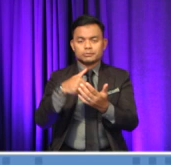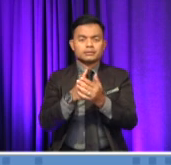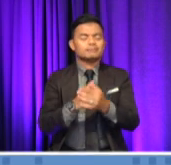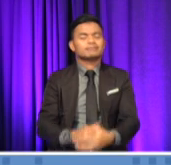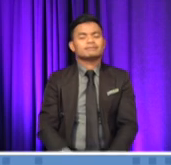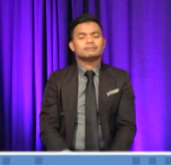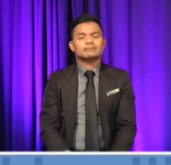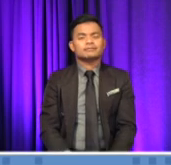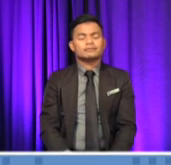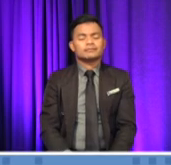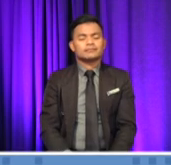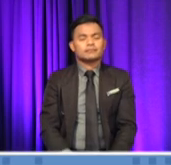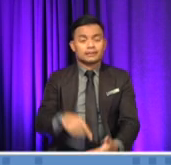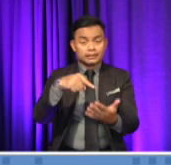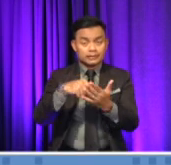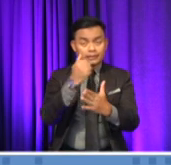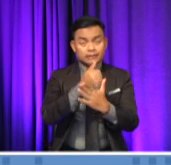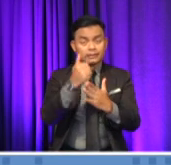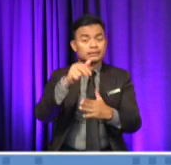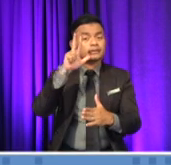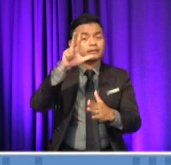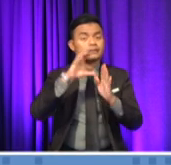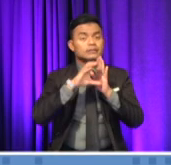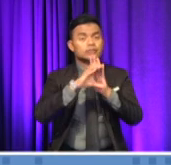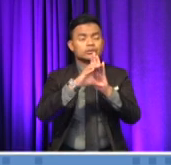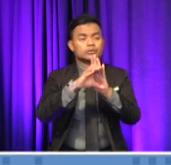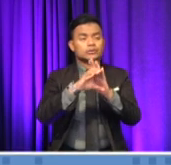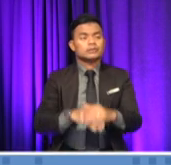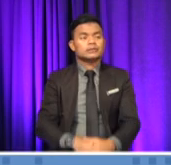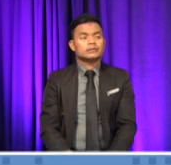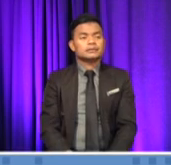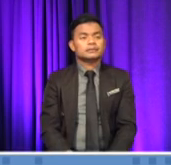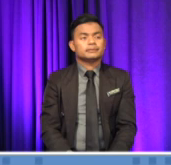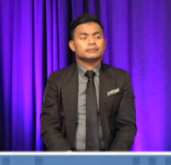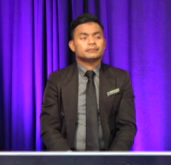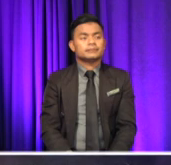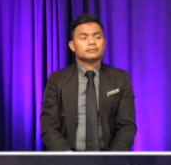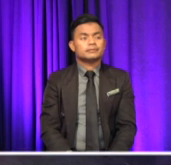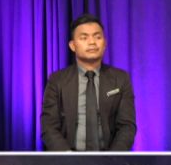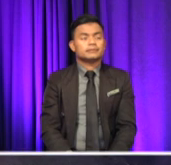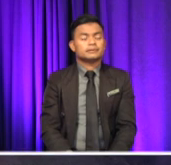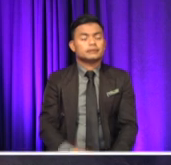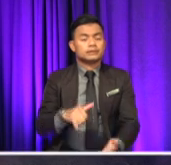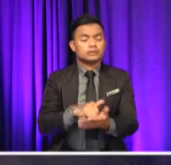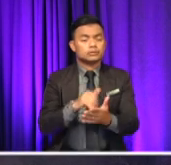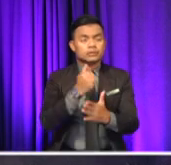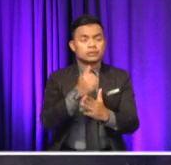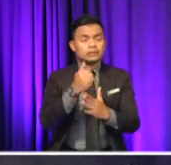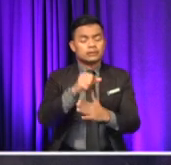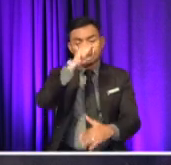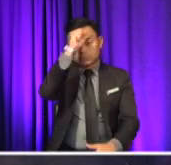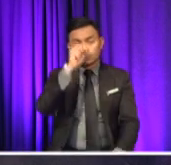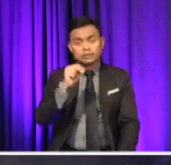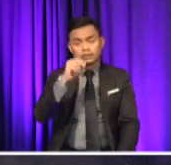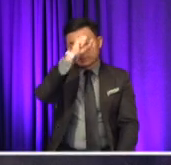Oke ini antara tiga contoh Ya tadi Oke jadi itu antara soalan-soalan yang boleh kita paham